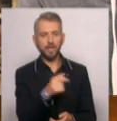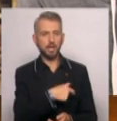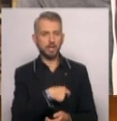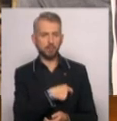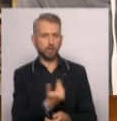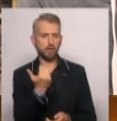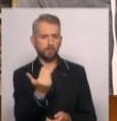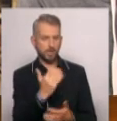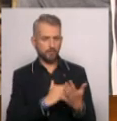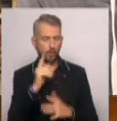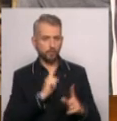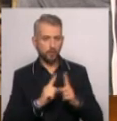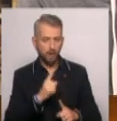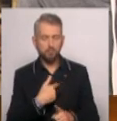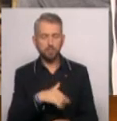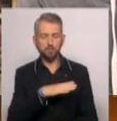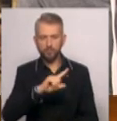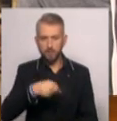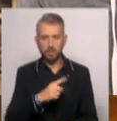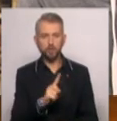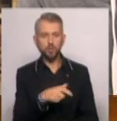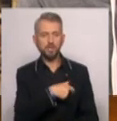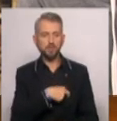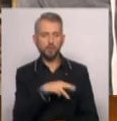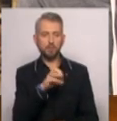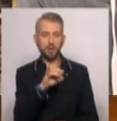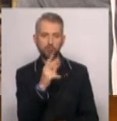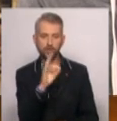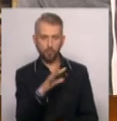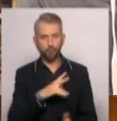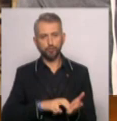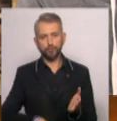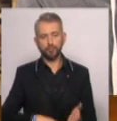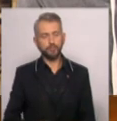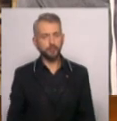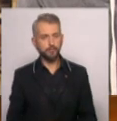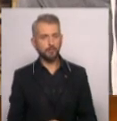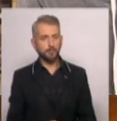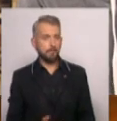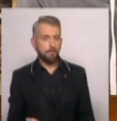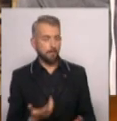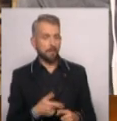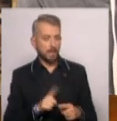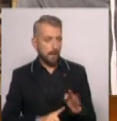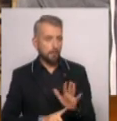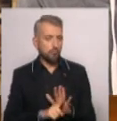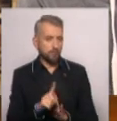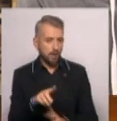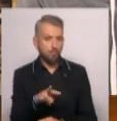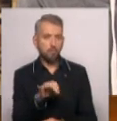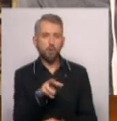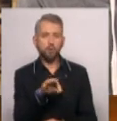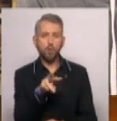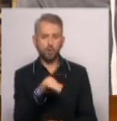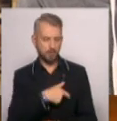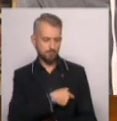вашої Верховної Ради. Ми вимагали, щоб депутат Марченко склав мандат. От це починалося з Мармонів. От